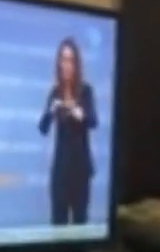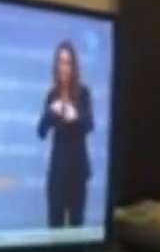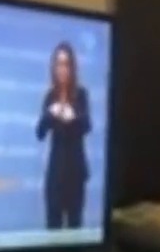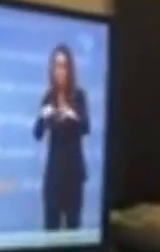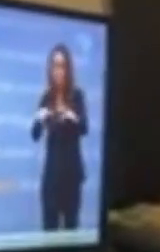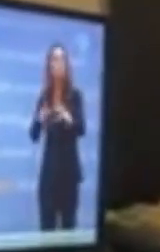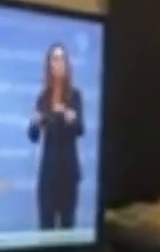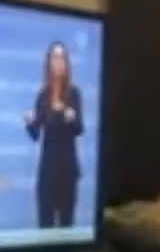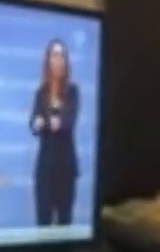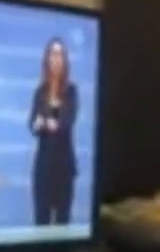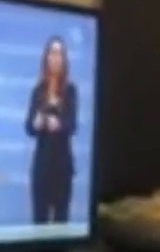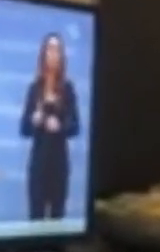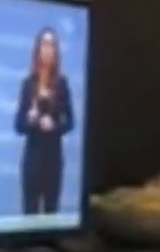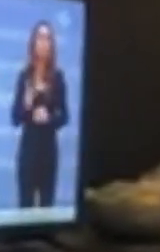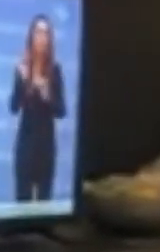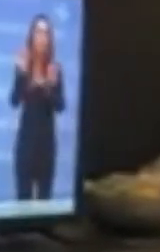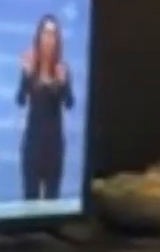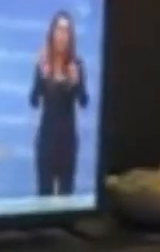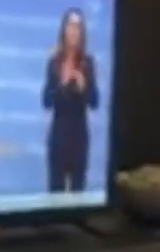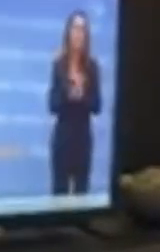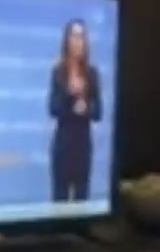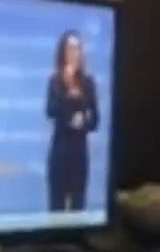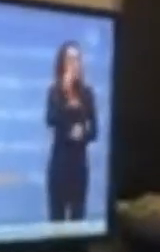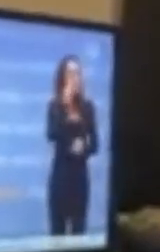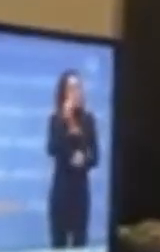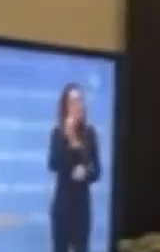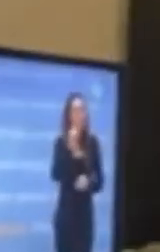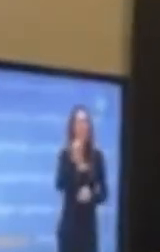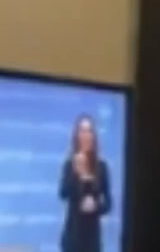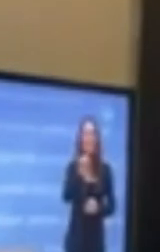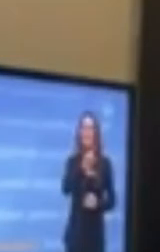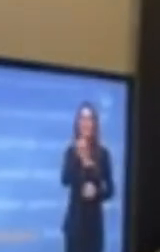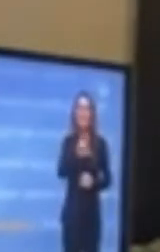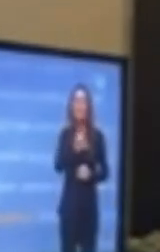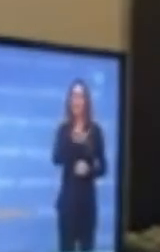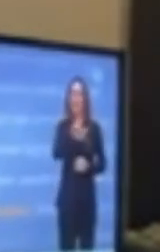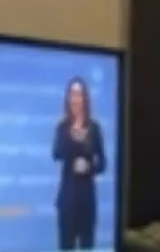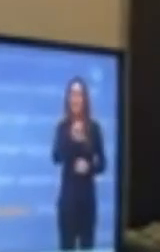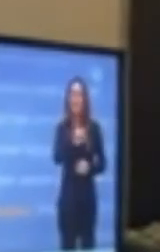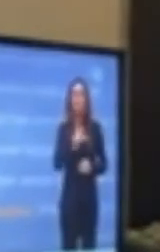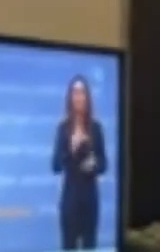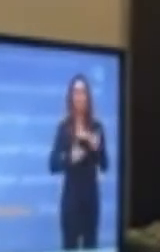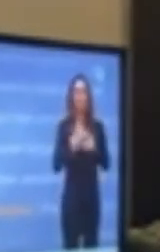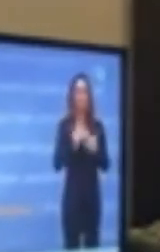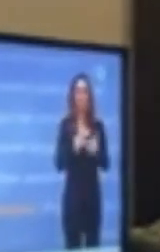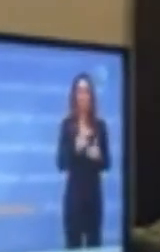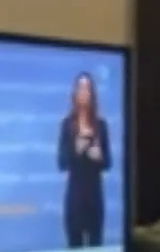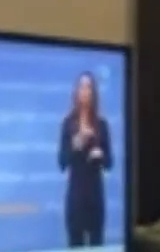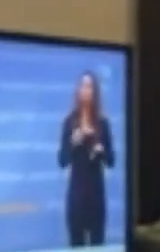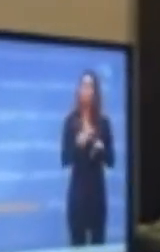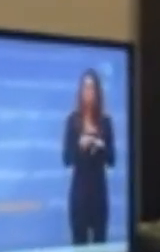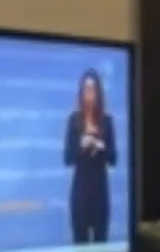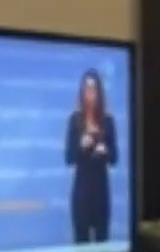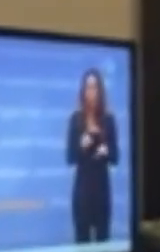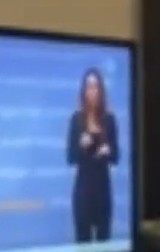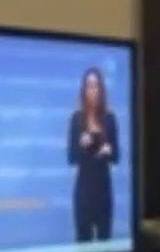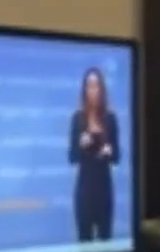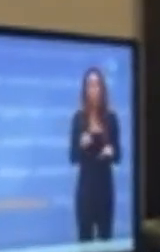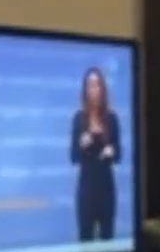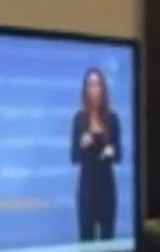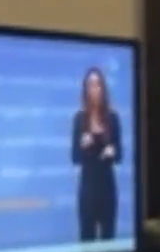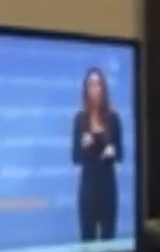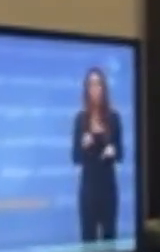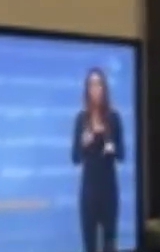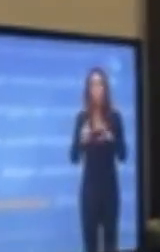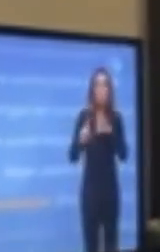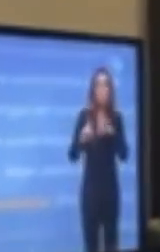Dus dat is belangrijk. En ook de inspectie SZW staat klaar om, als dat nodig is, wanneer bij